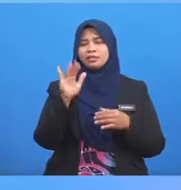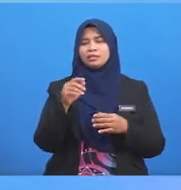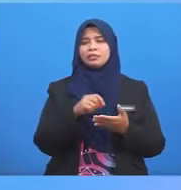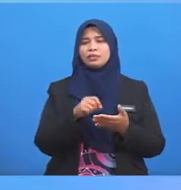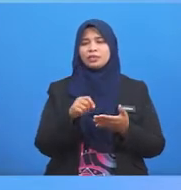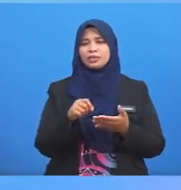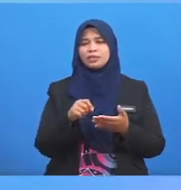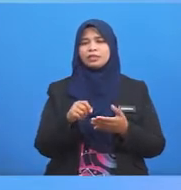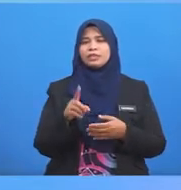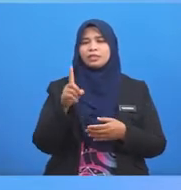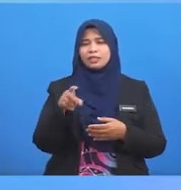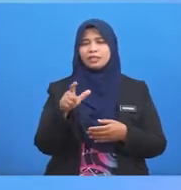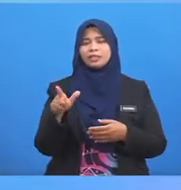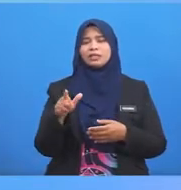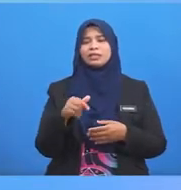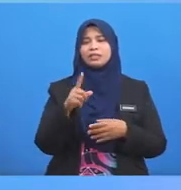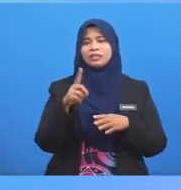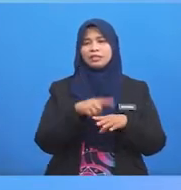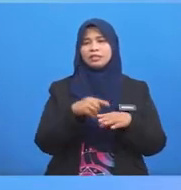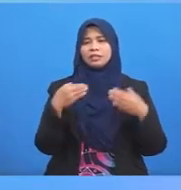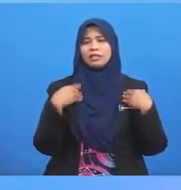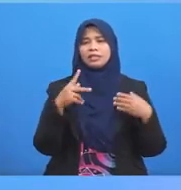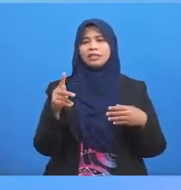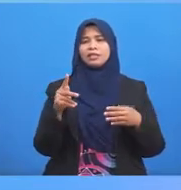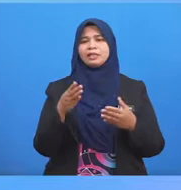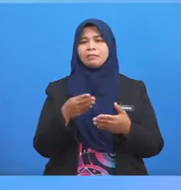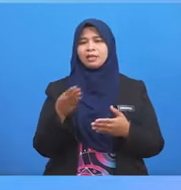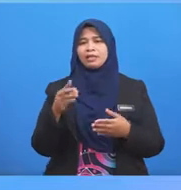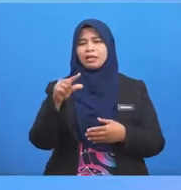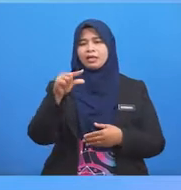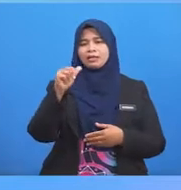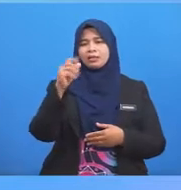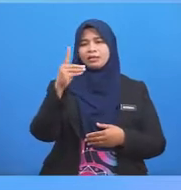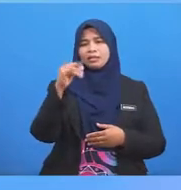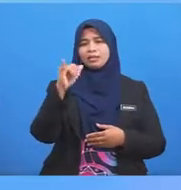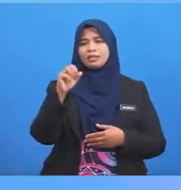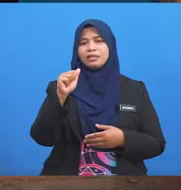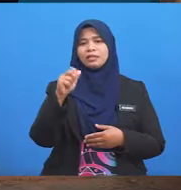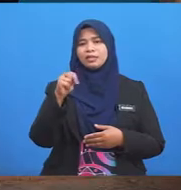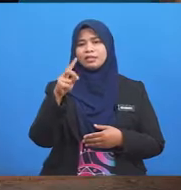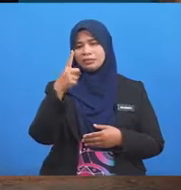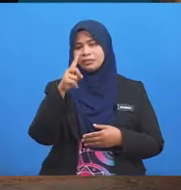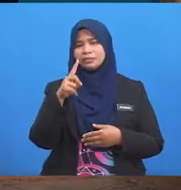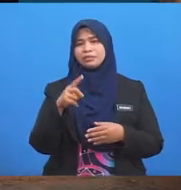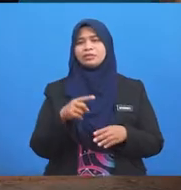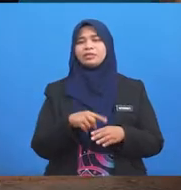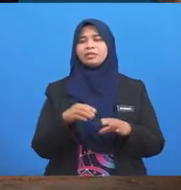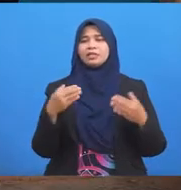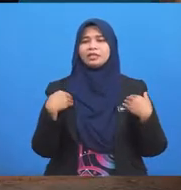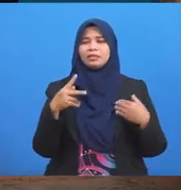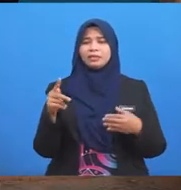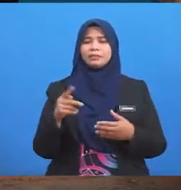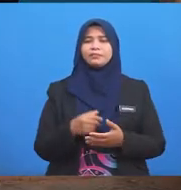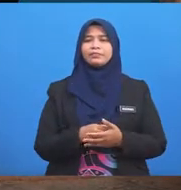hendaklah diadakan barang gadaian untuk dipegang oleh pemiutang. Ayat ini secara